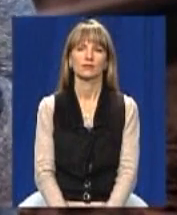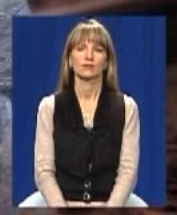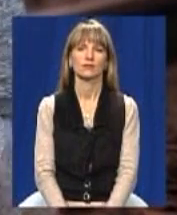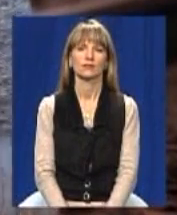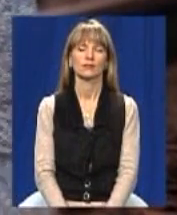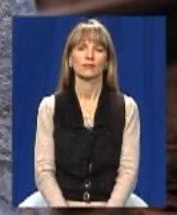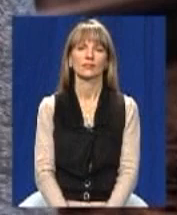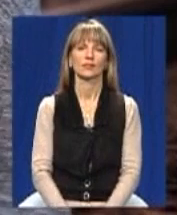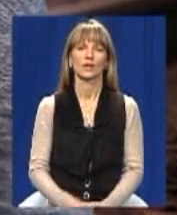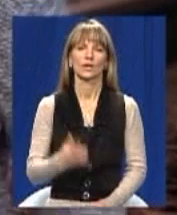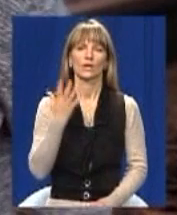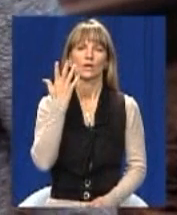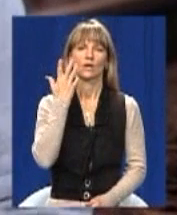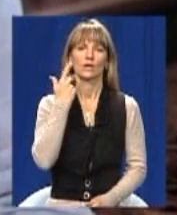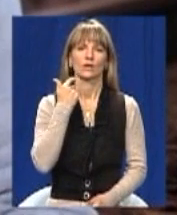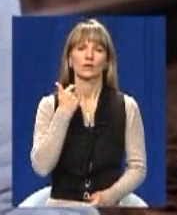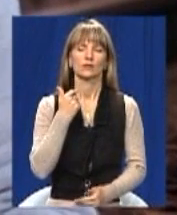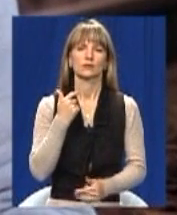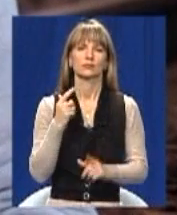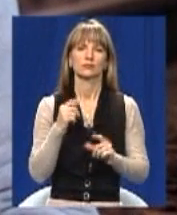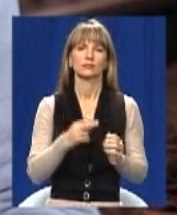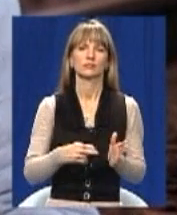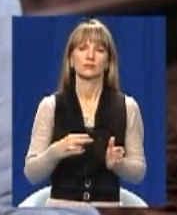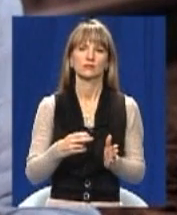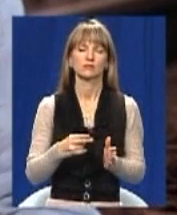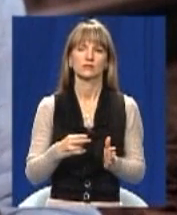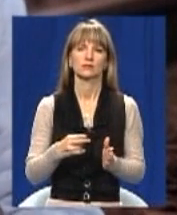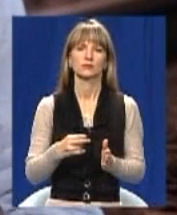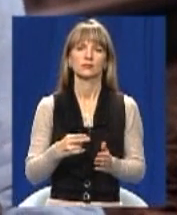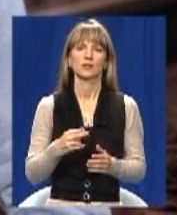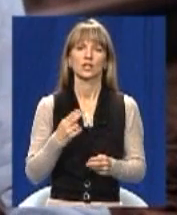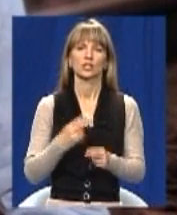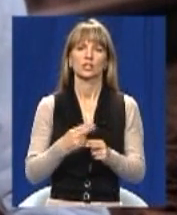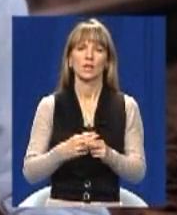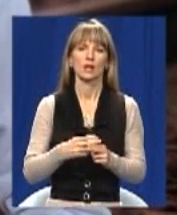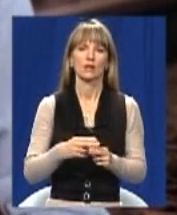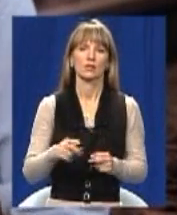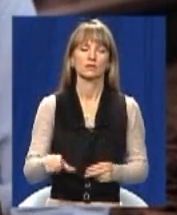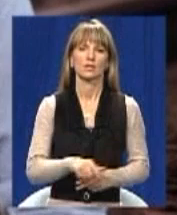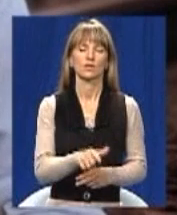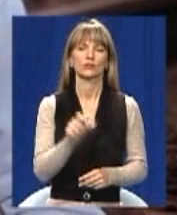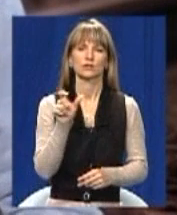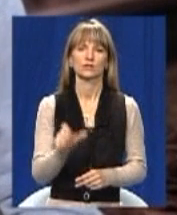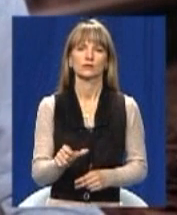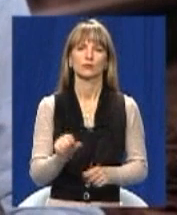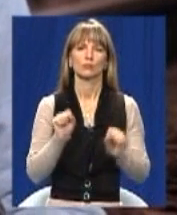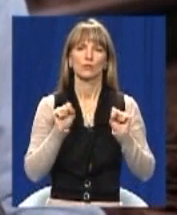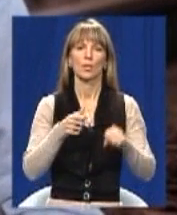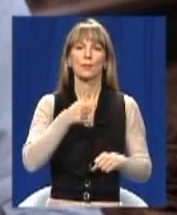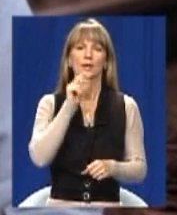Поїзд називається «Коровоїзд». Залізний дорожник, який під